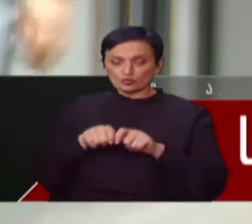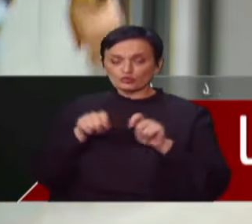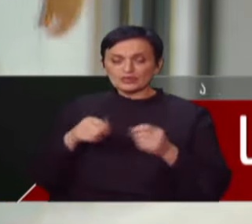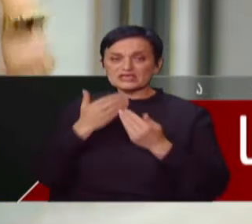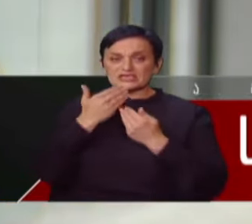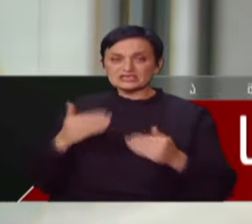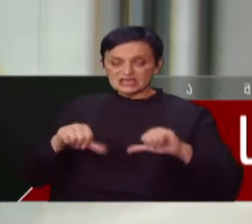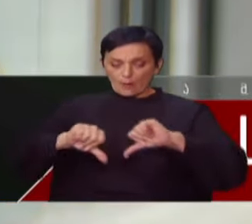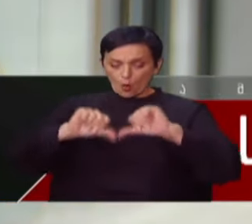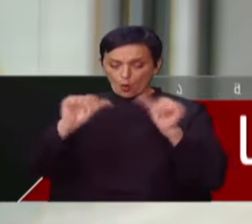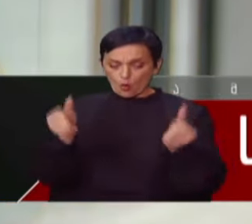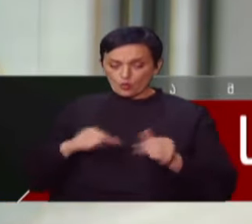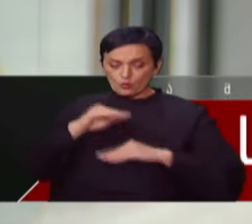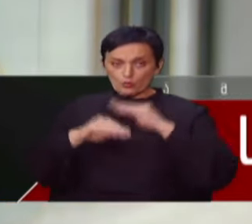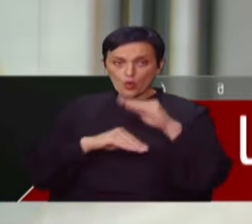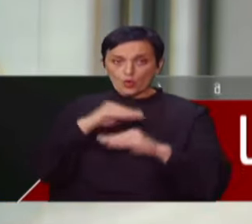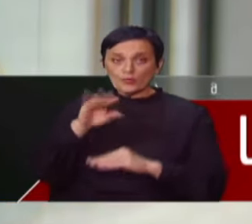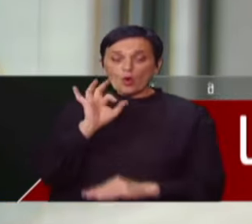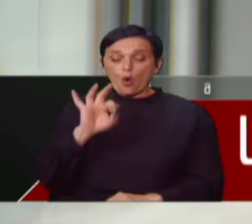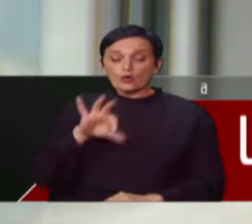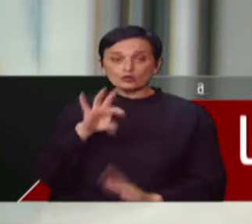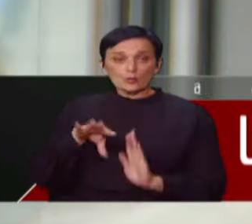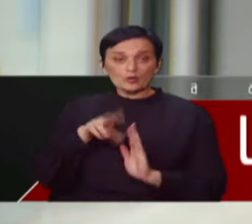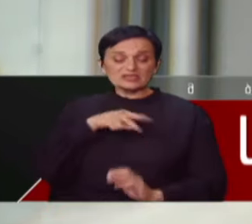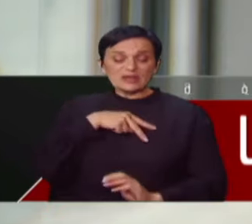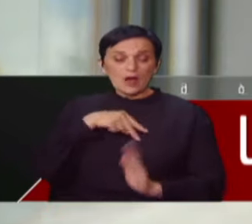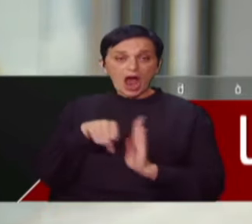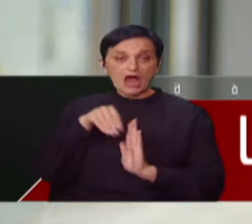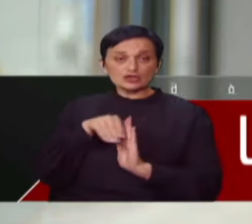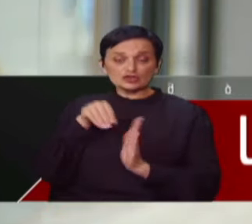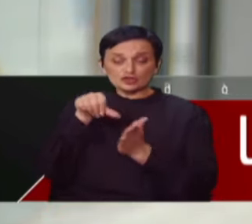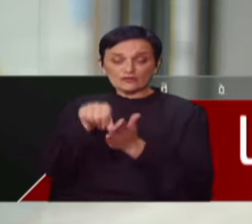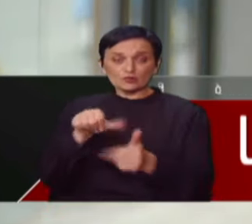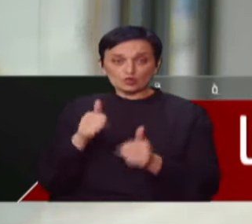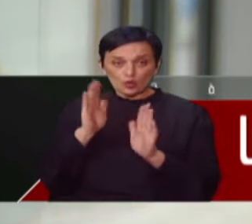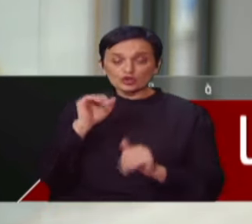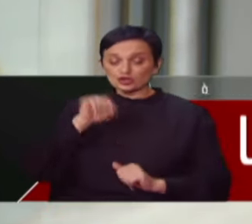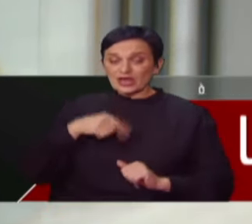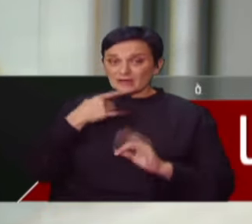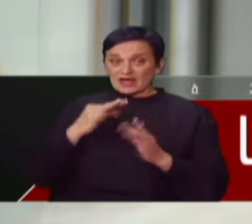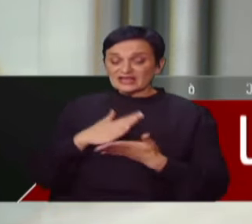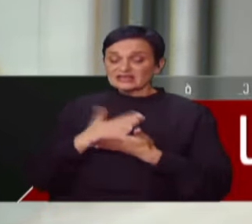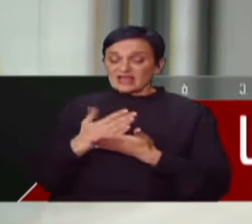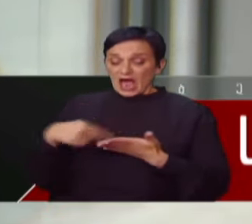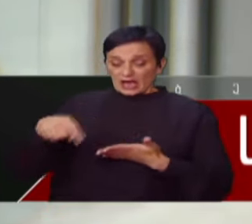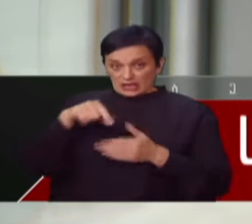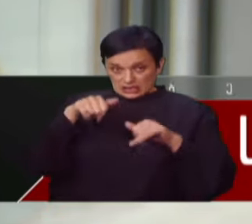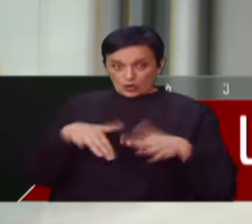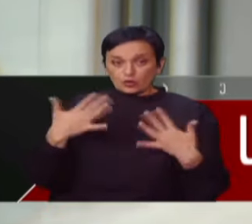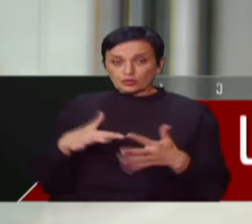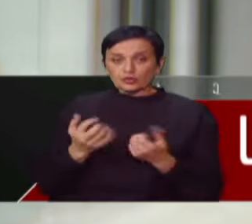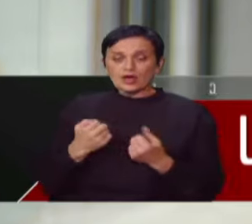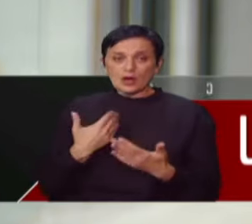საბოლოო კონფიგურაციებზე, როგორც წარსდგებიან ისინი ოქტომბრის საპარლამენტო არჩევნებში. Შეიძლება ითქვას, რომ მათმა ნაწილმა გადაწყვეტილება უკვე